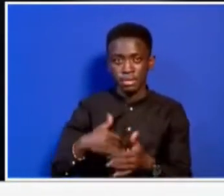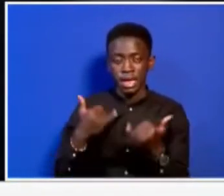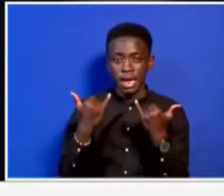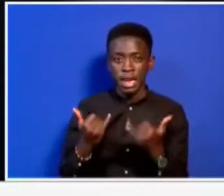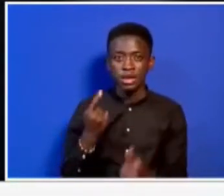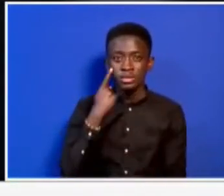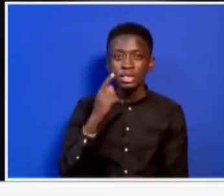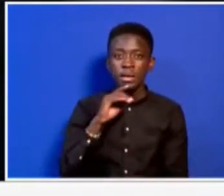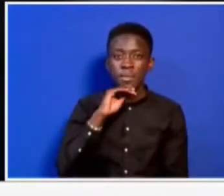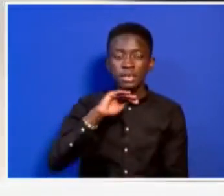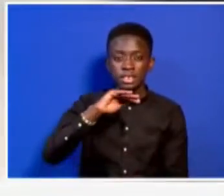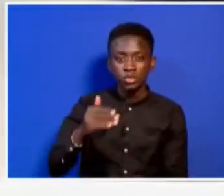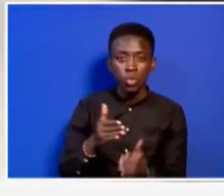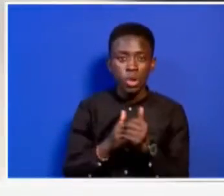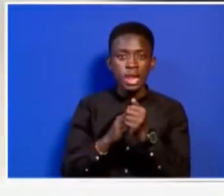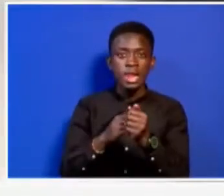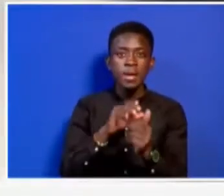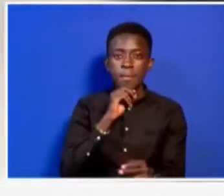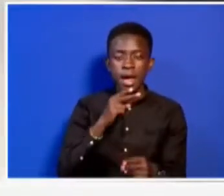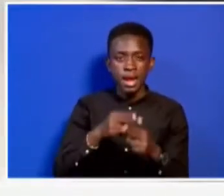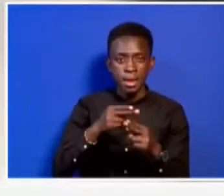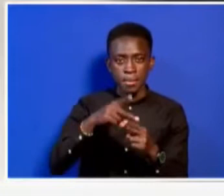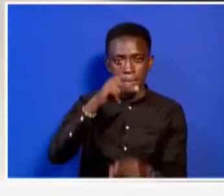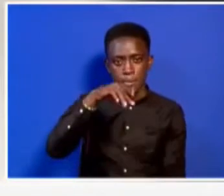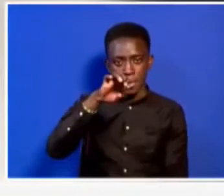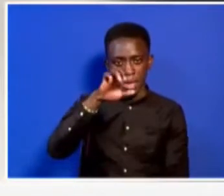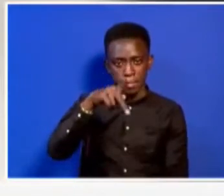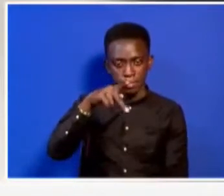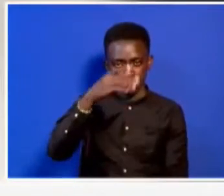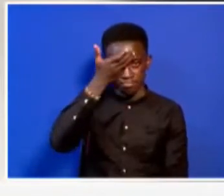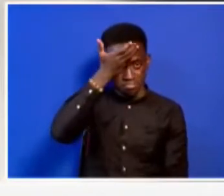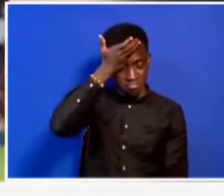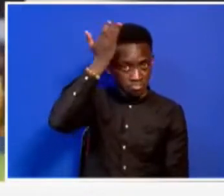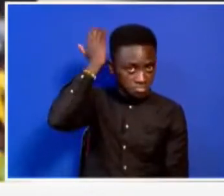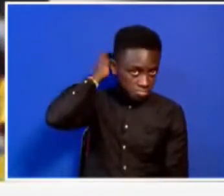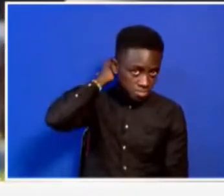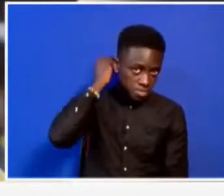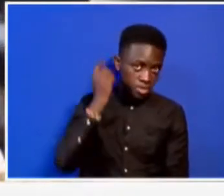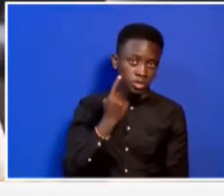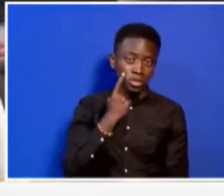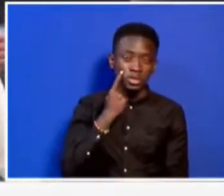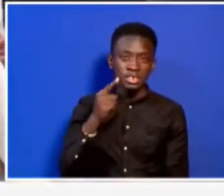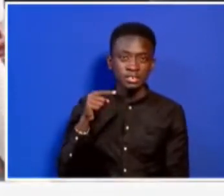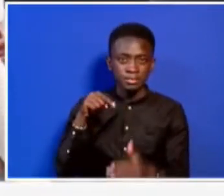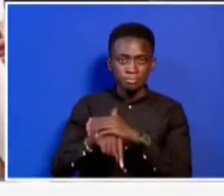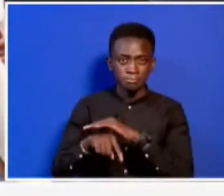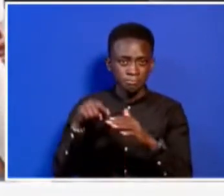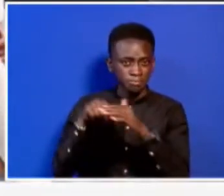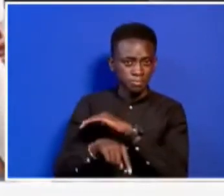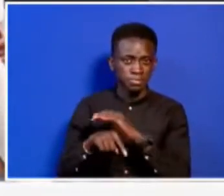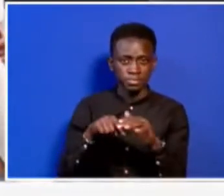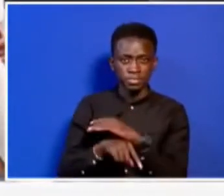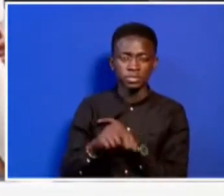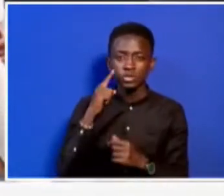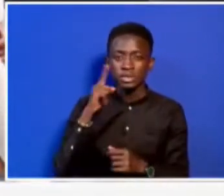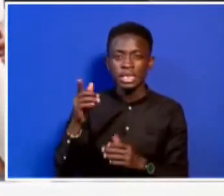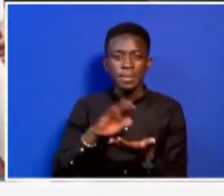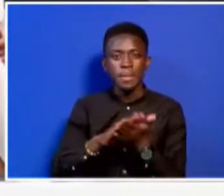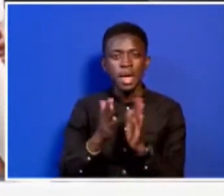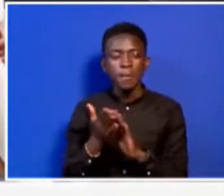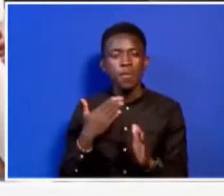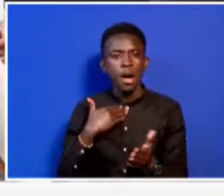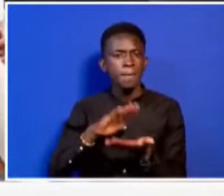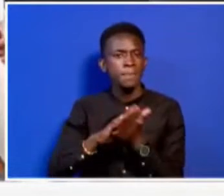inayonolewa na Mhispania Pep Guardiola inahitaji kushinda mechi nyingine moja kati ya mbili zilizobakia ili kutoa ubingwa ligi hiyo kwa msimu wa pili